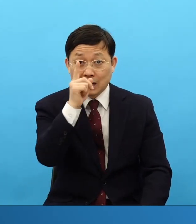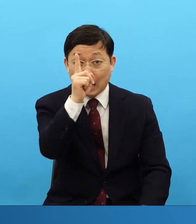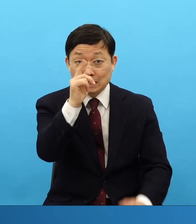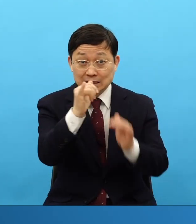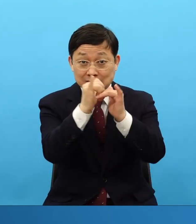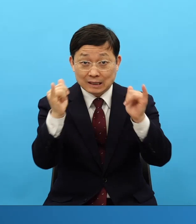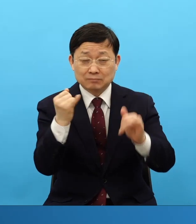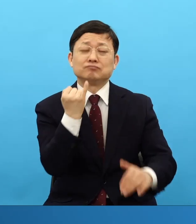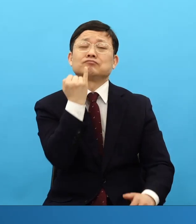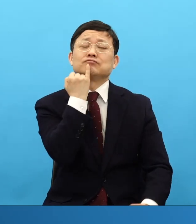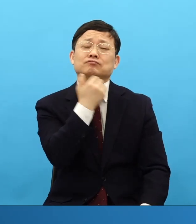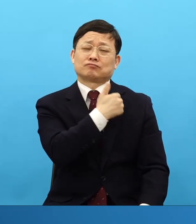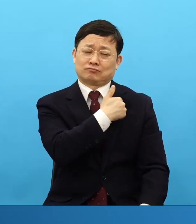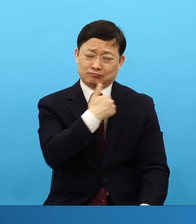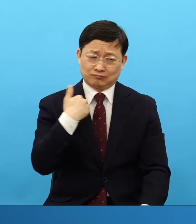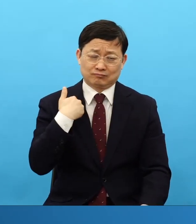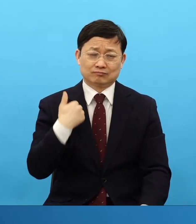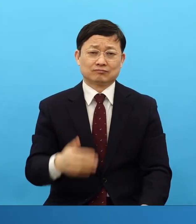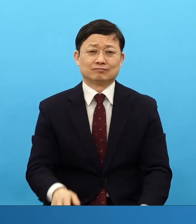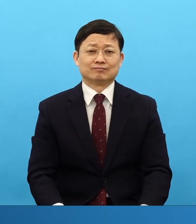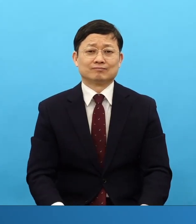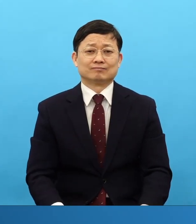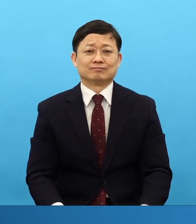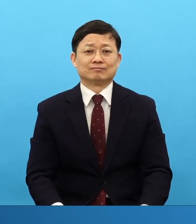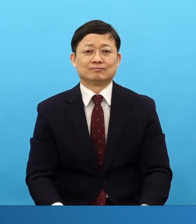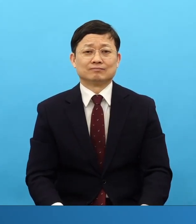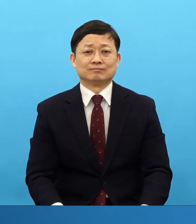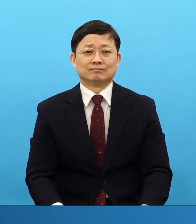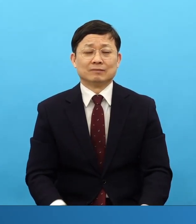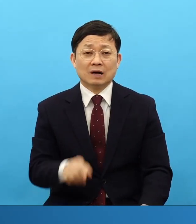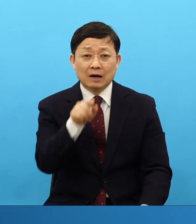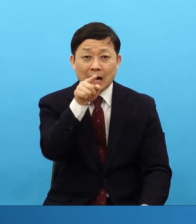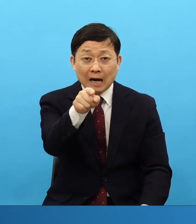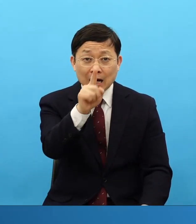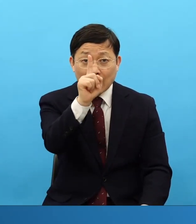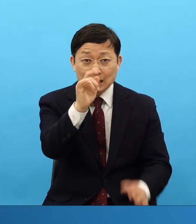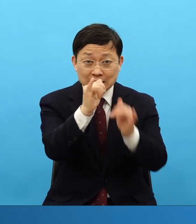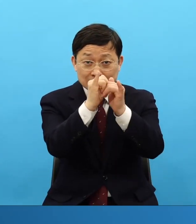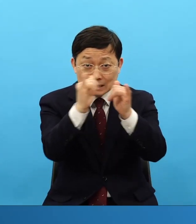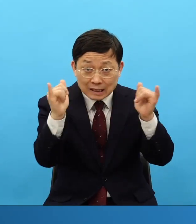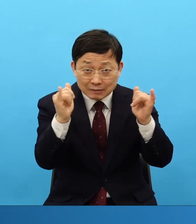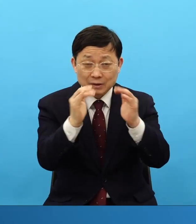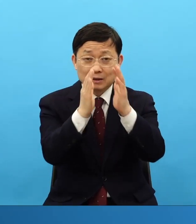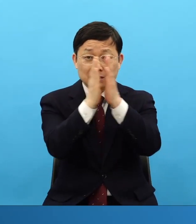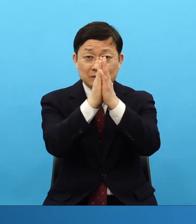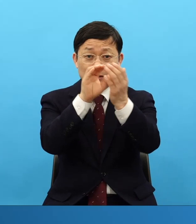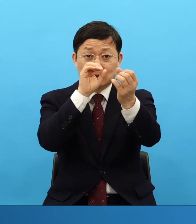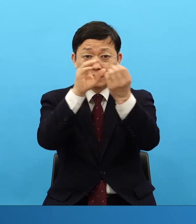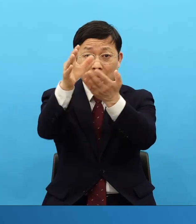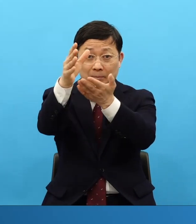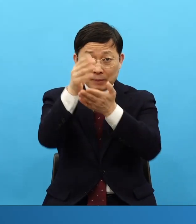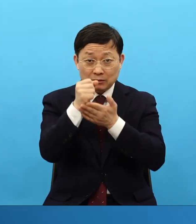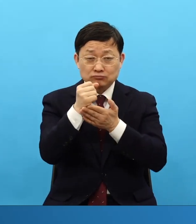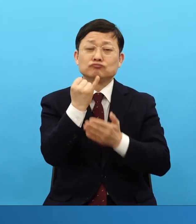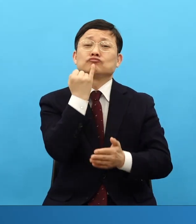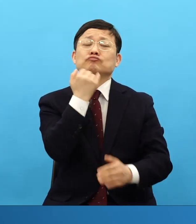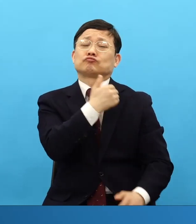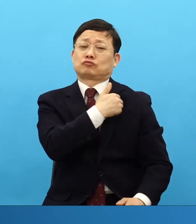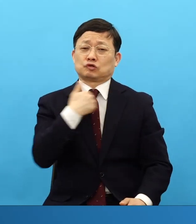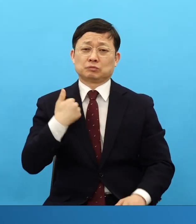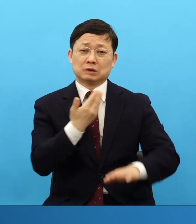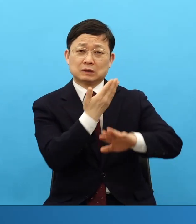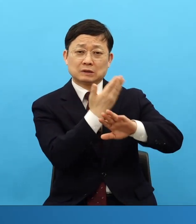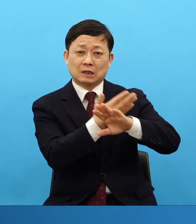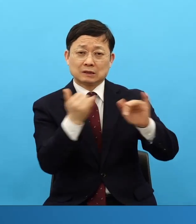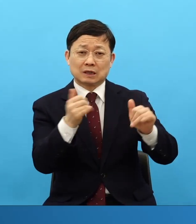person. 그래서 뭐 다른 사람보다 내가 당한다 이런 내용이 아니잖아요. 여러분 한 명이 응답받아 버려도 다른 사람이 산다 이거예요. And we're not saying that I'm going to do